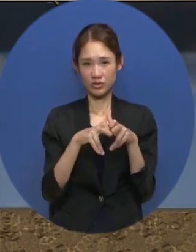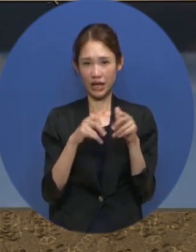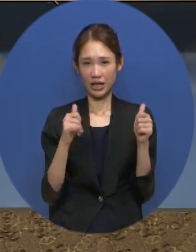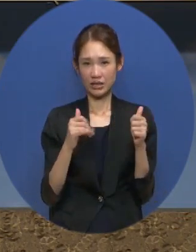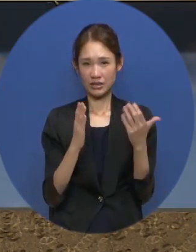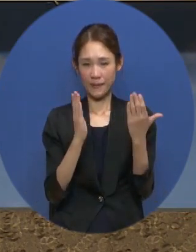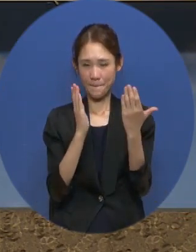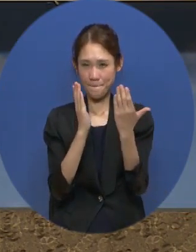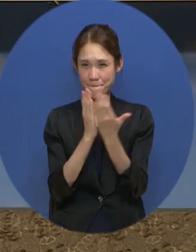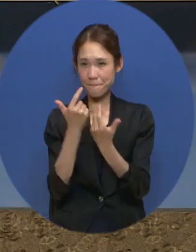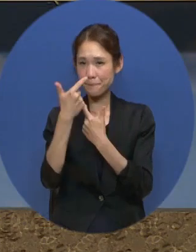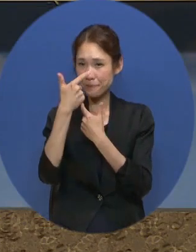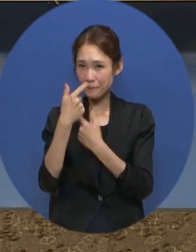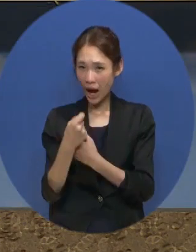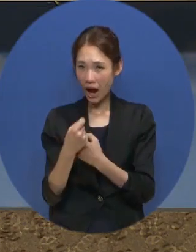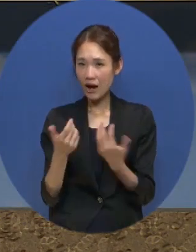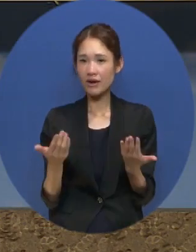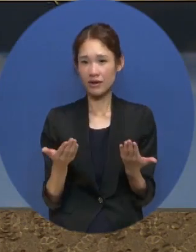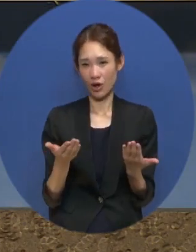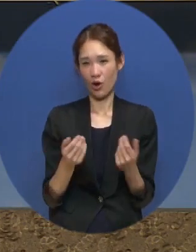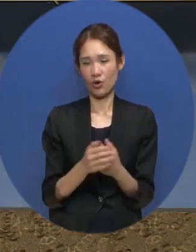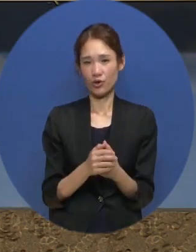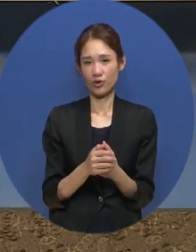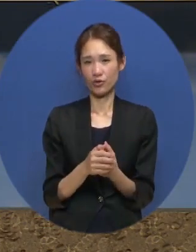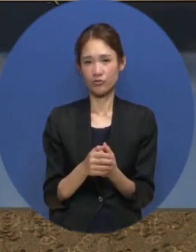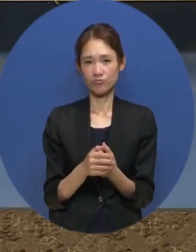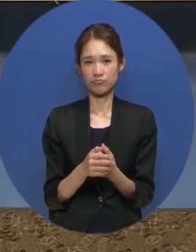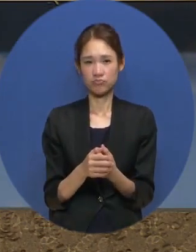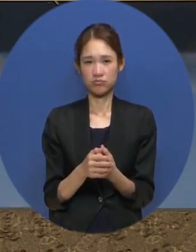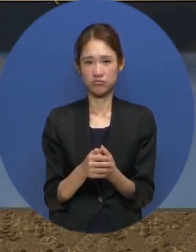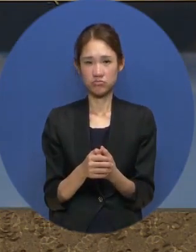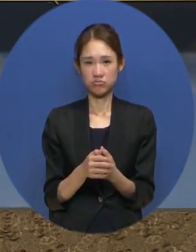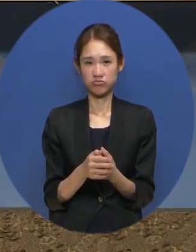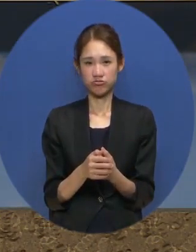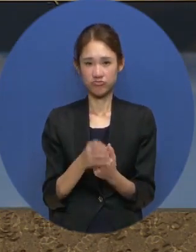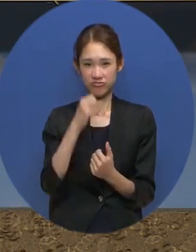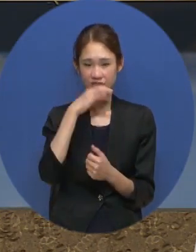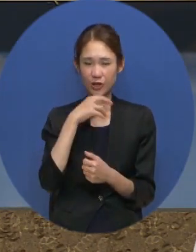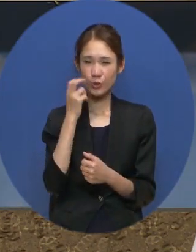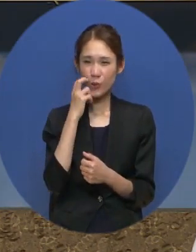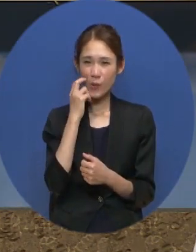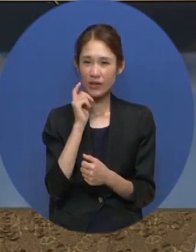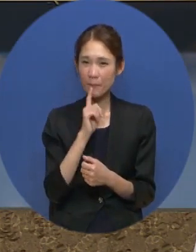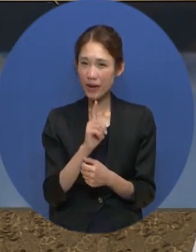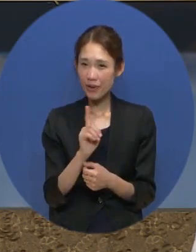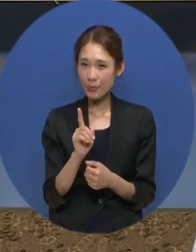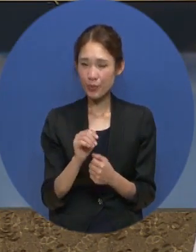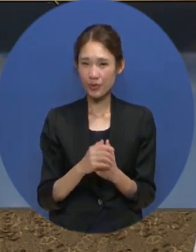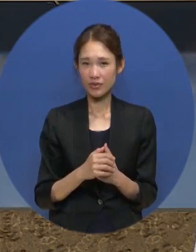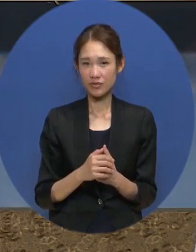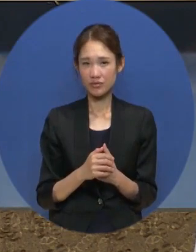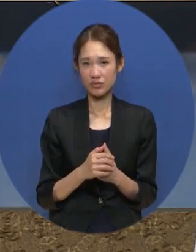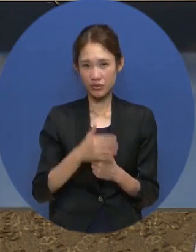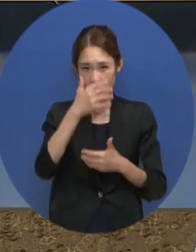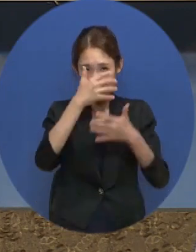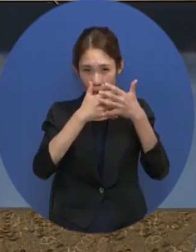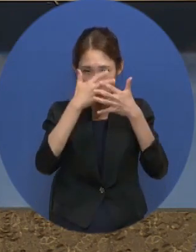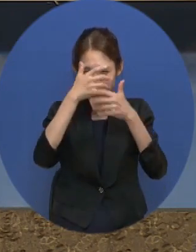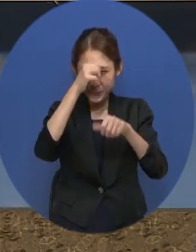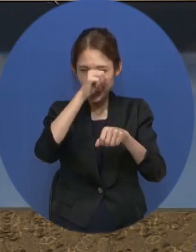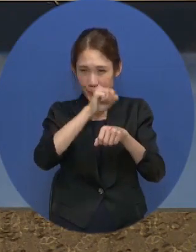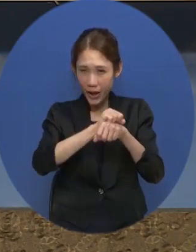장애인한테 가장 적합한 업무예요. 그러니까 저희가 이제 우스갯소리로 이런 말을 합니다. 모니터링을